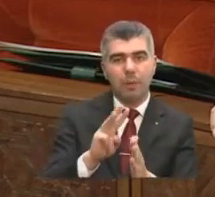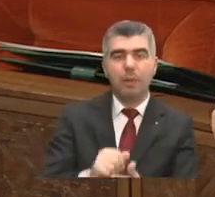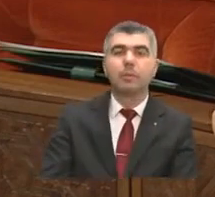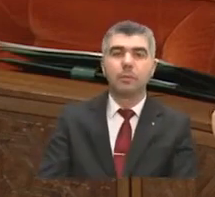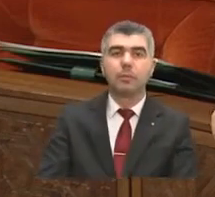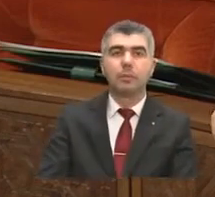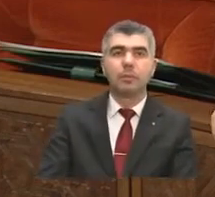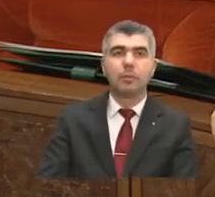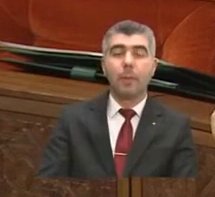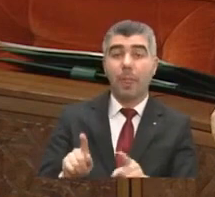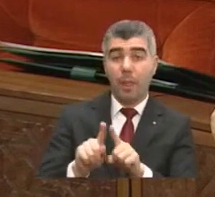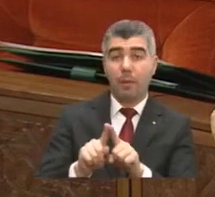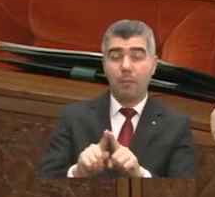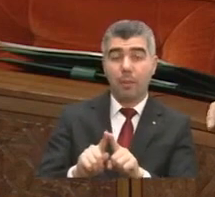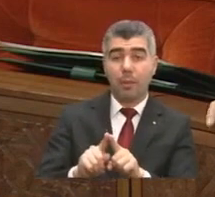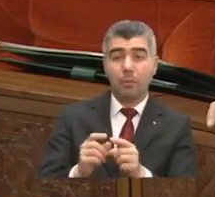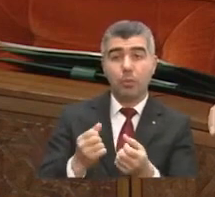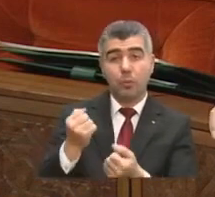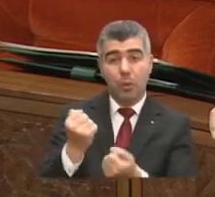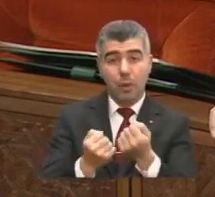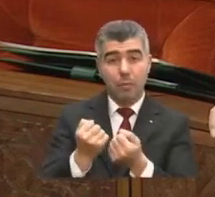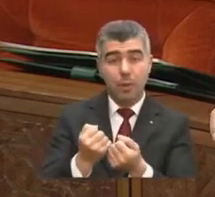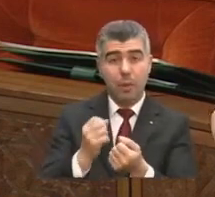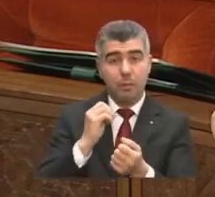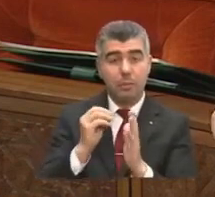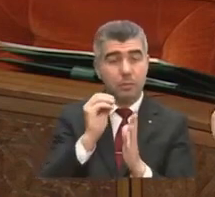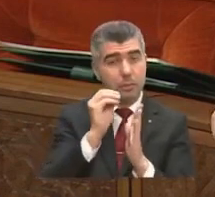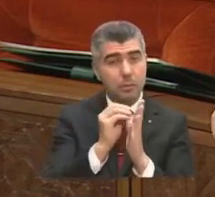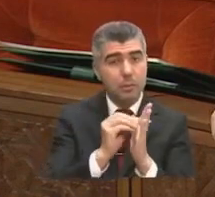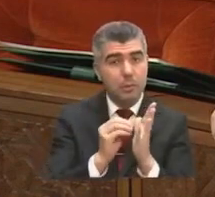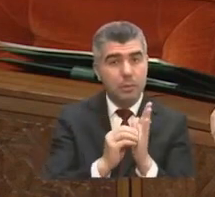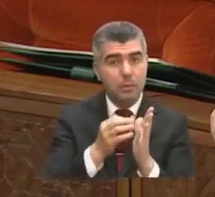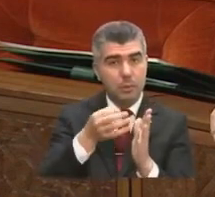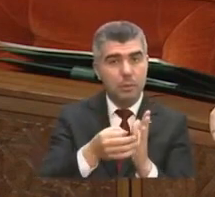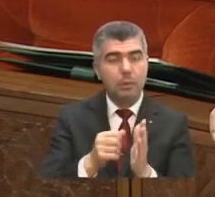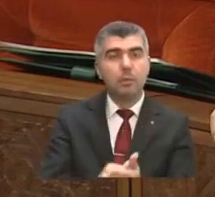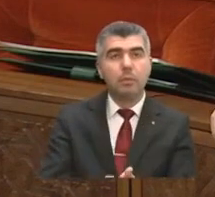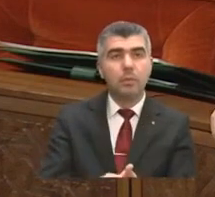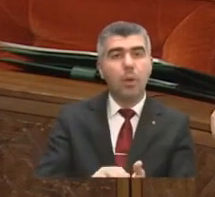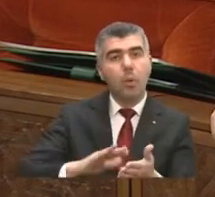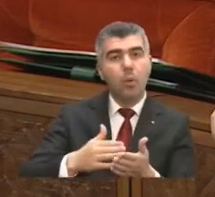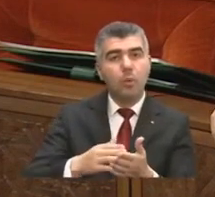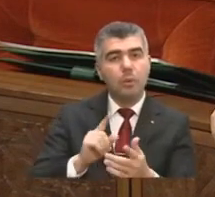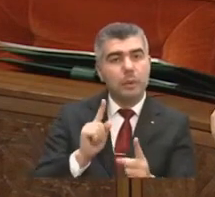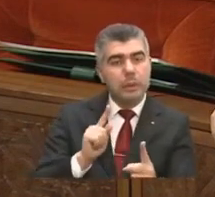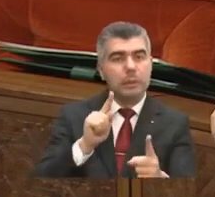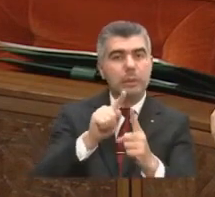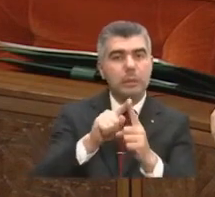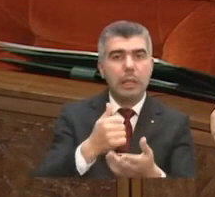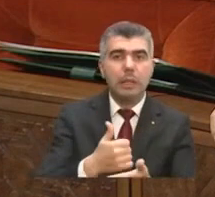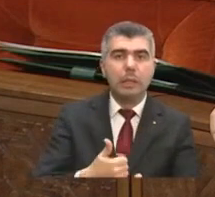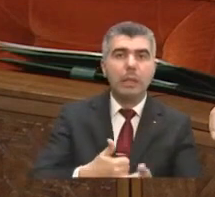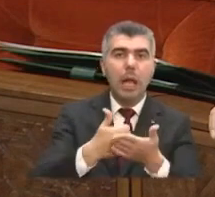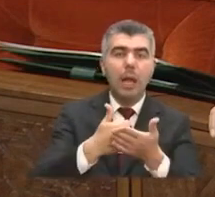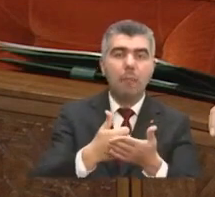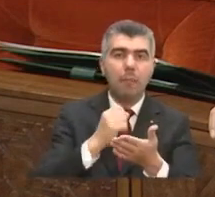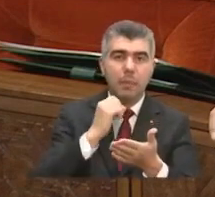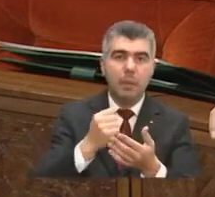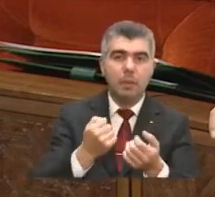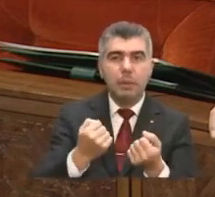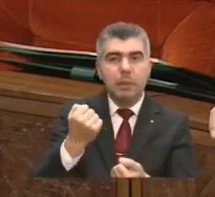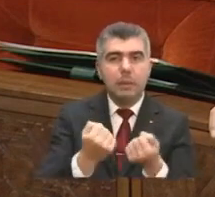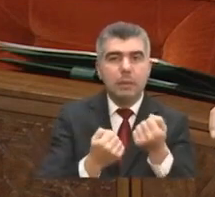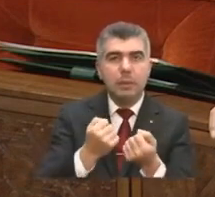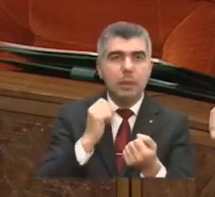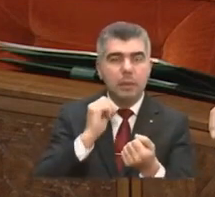أنه هذا النشاط ديال النقل المزدوج أدرج ضمن الفئات المستهدفة من الدعم الاستثنائي اللي توجه لمهني